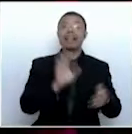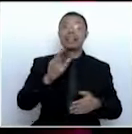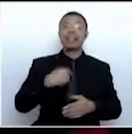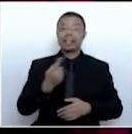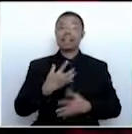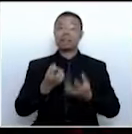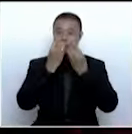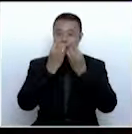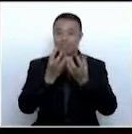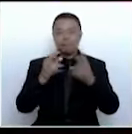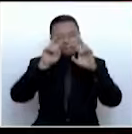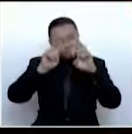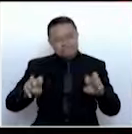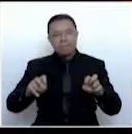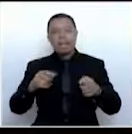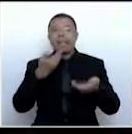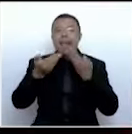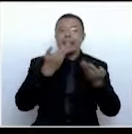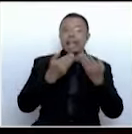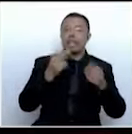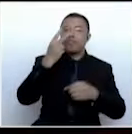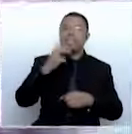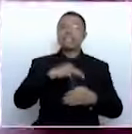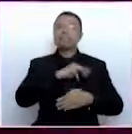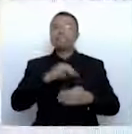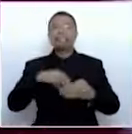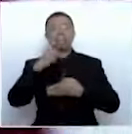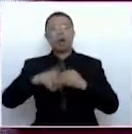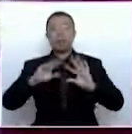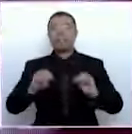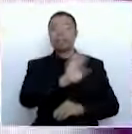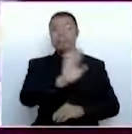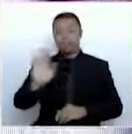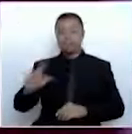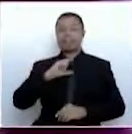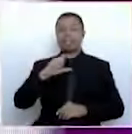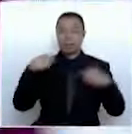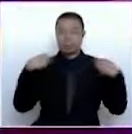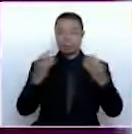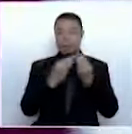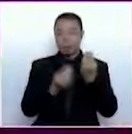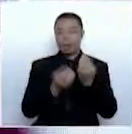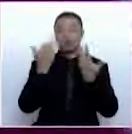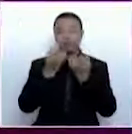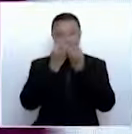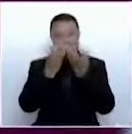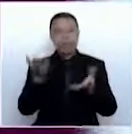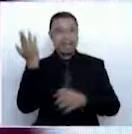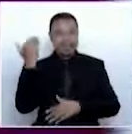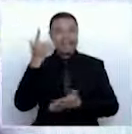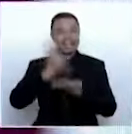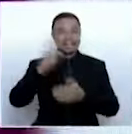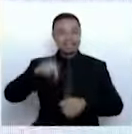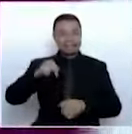kami akan memperdalam visi, misi, dan program kerja para calon gubernur yang telah disampaikan lagi.